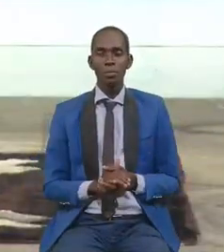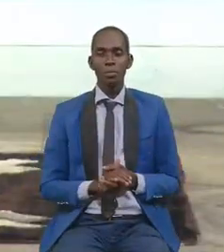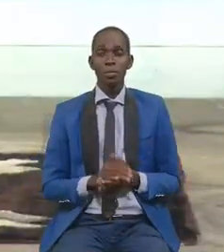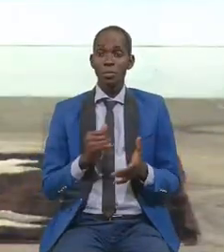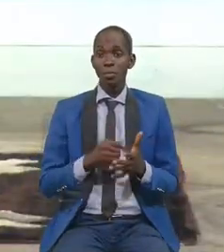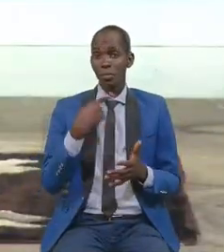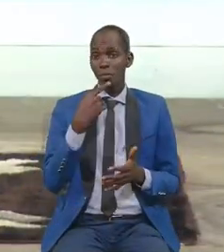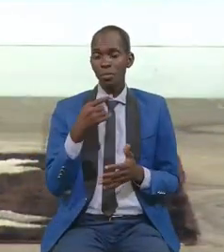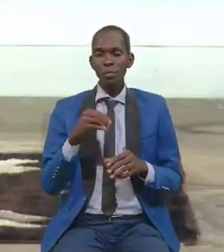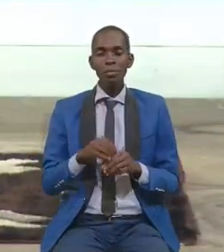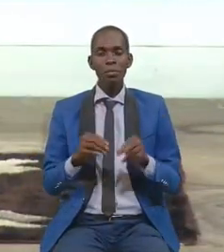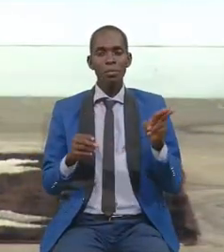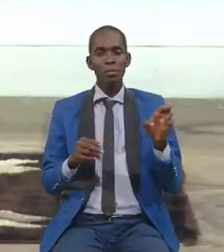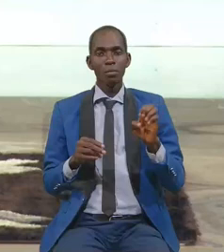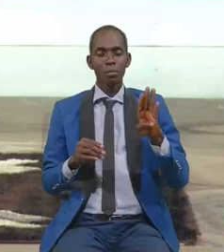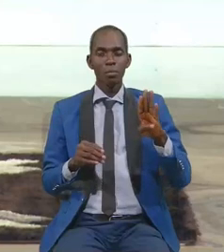35 dit,